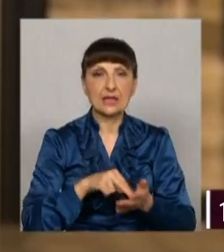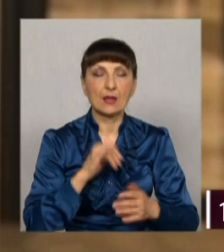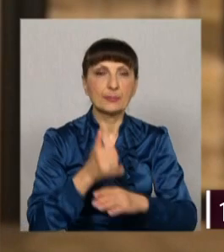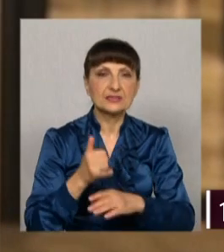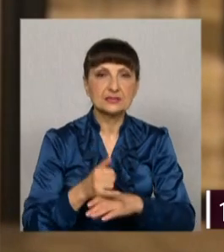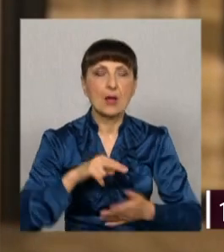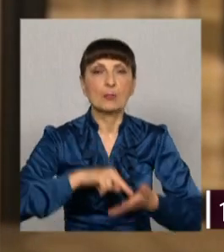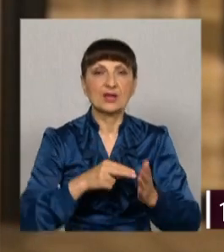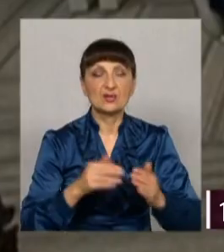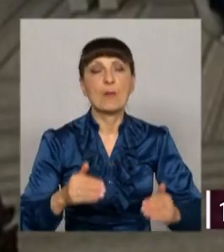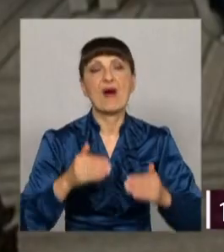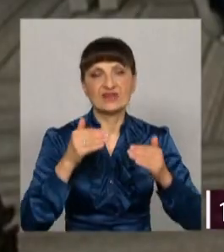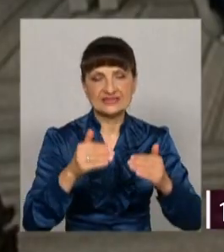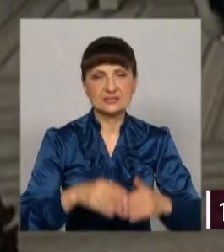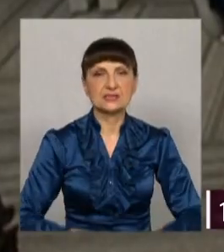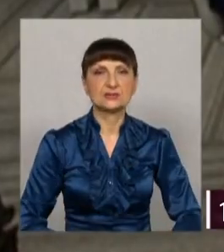планируют повысить.